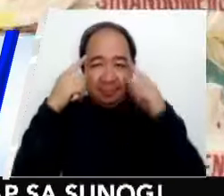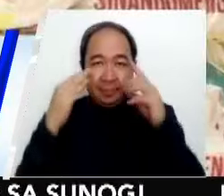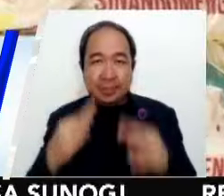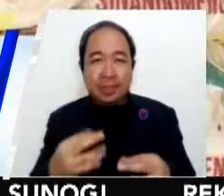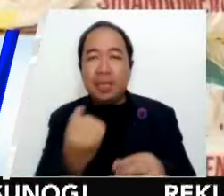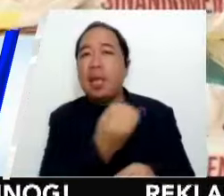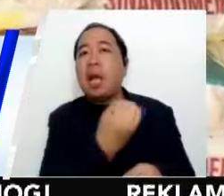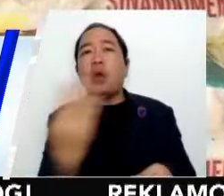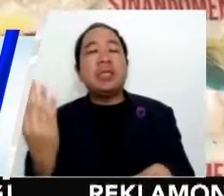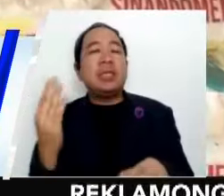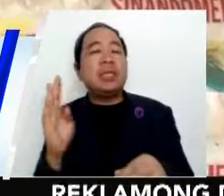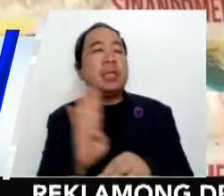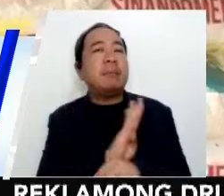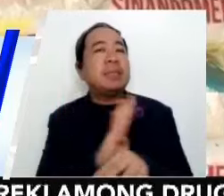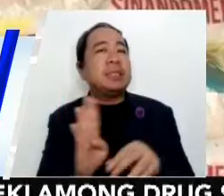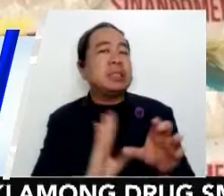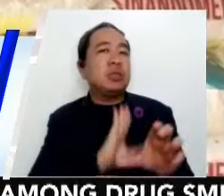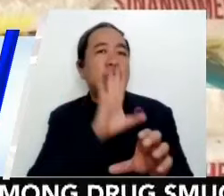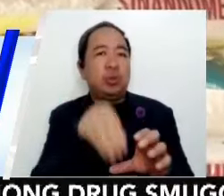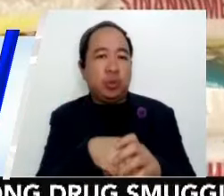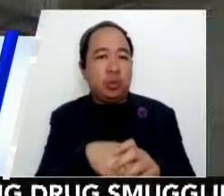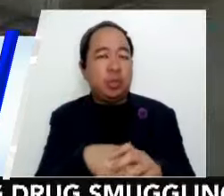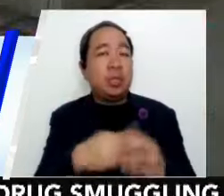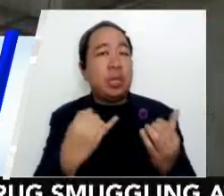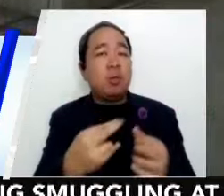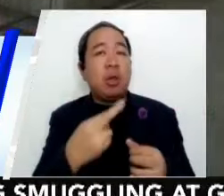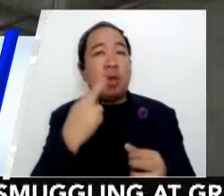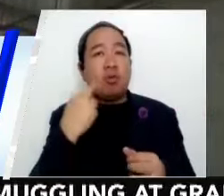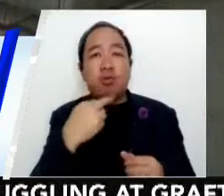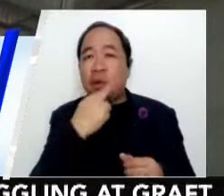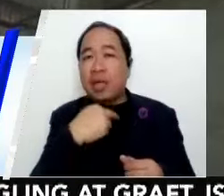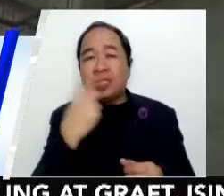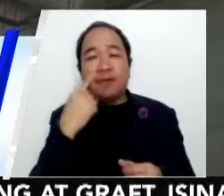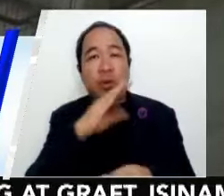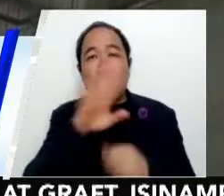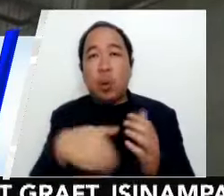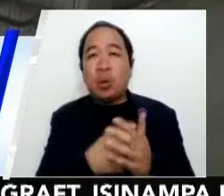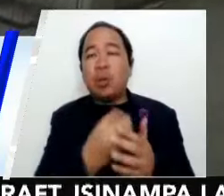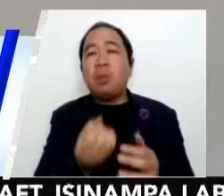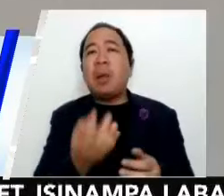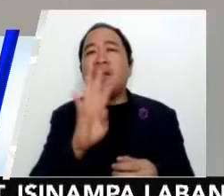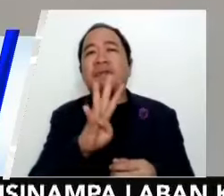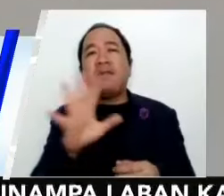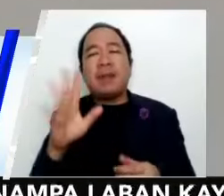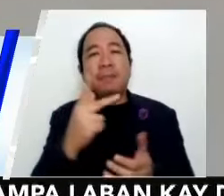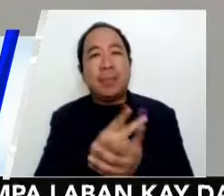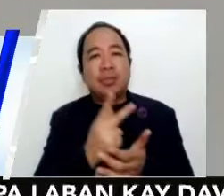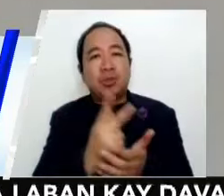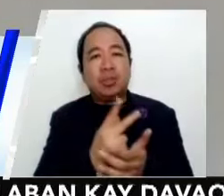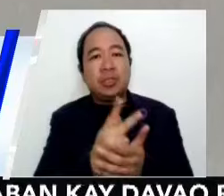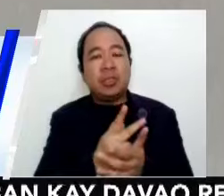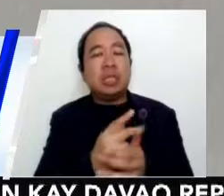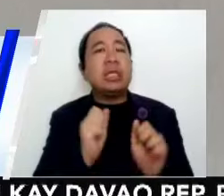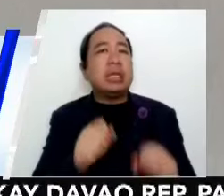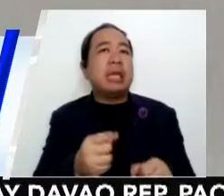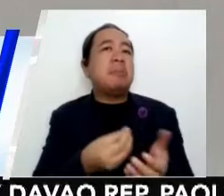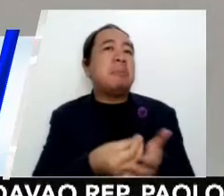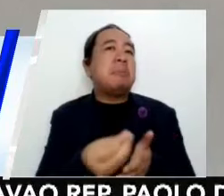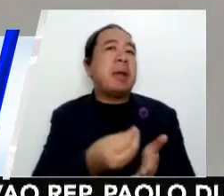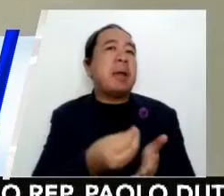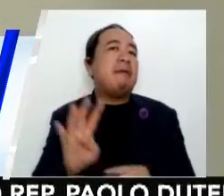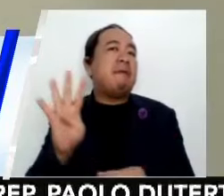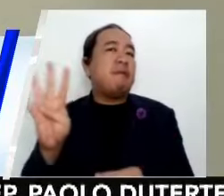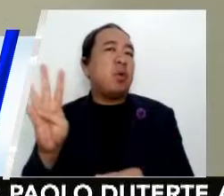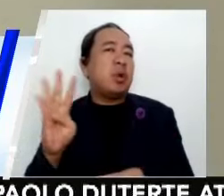magpa-participate. Kaya ang Rice for All na 45 pesos per kilo ay mabibili bukas sa apat na Kadiwa centers pa lamang. We're